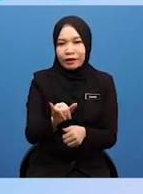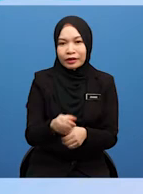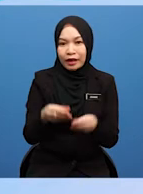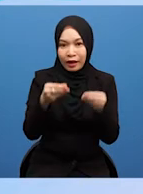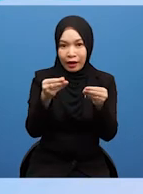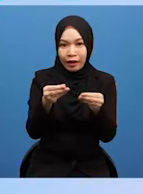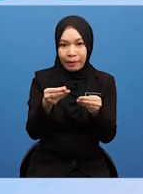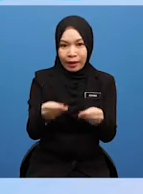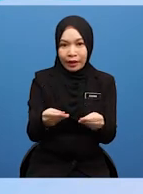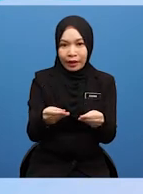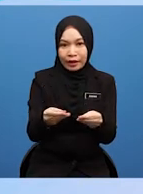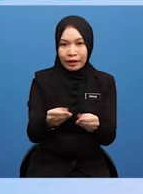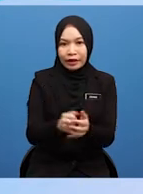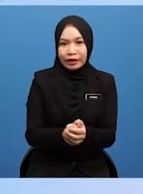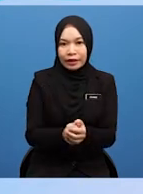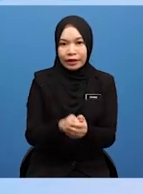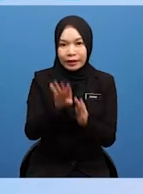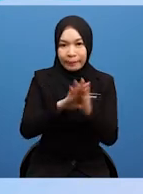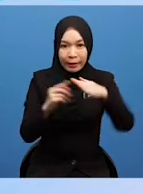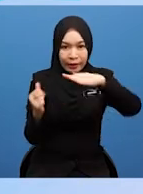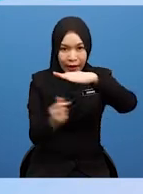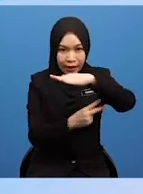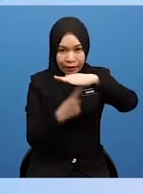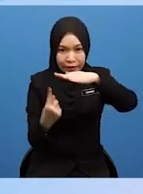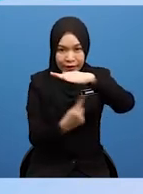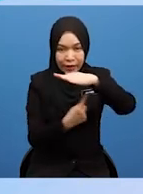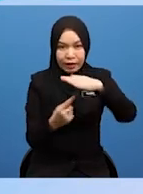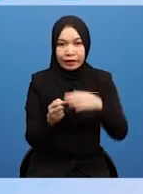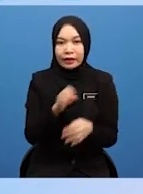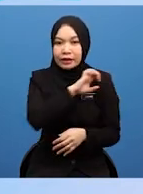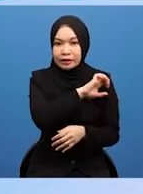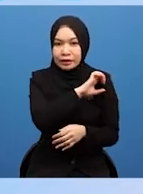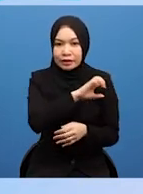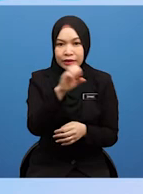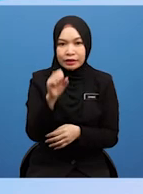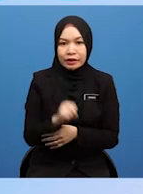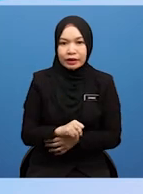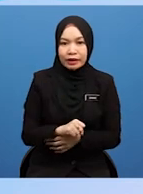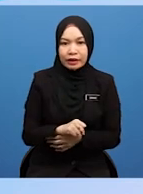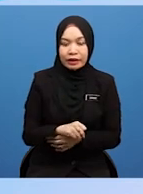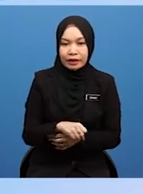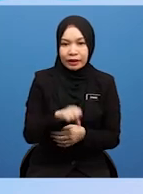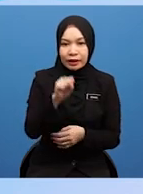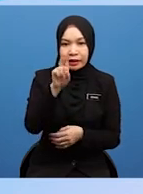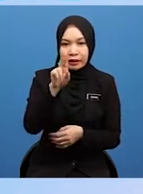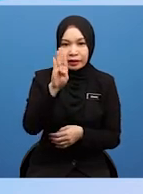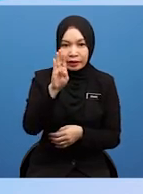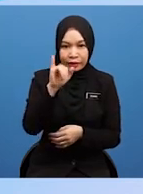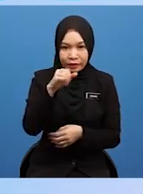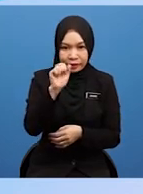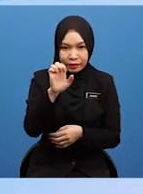dihasilkan berdasarkan elemen subjek aspek formal dan kandungan dan konteks yang